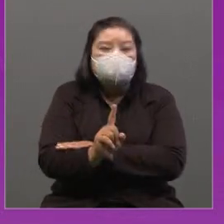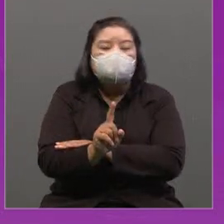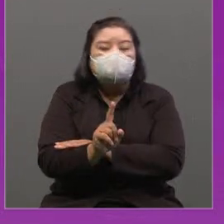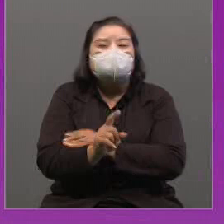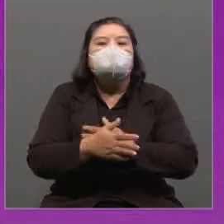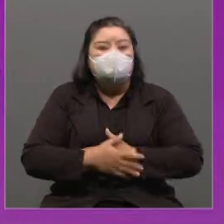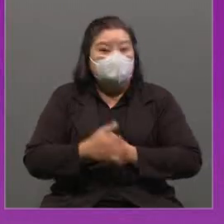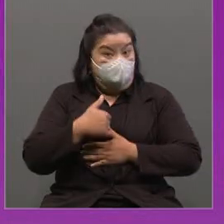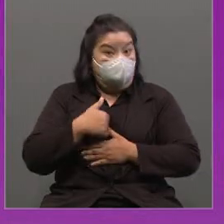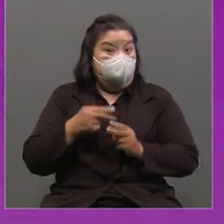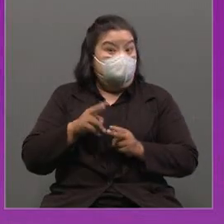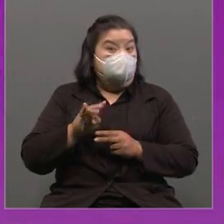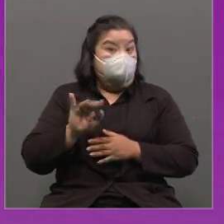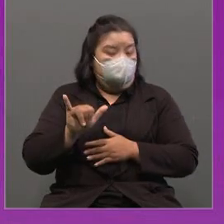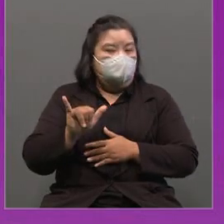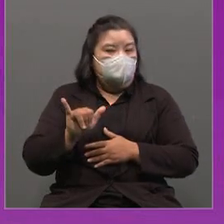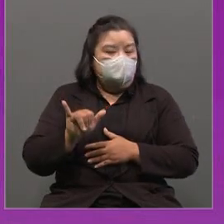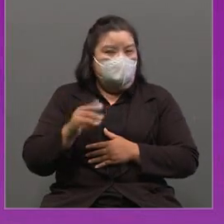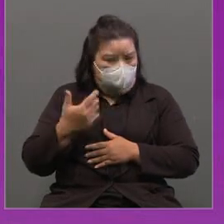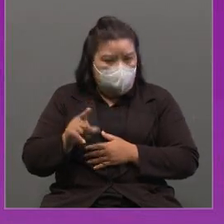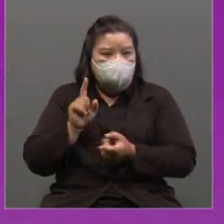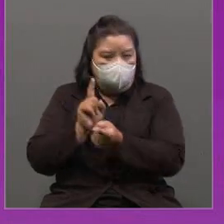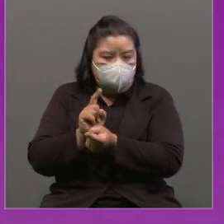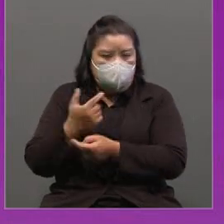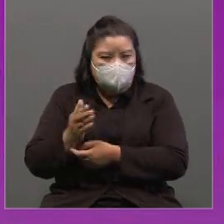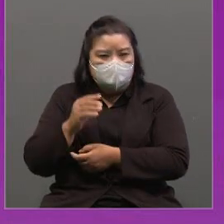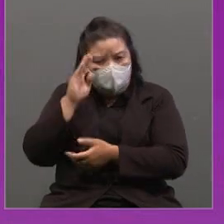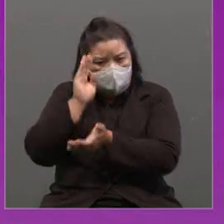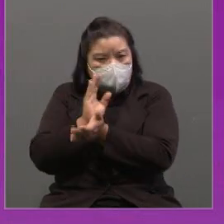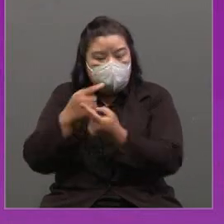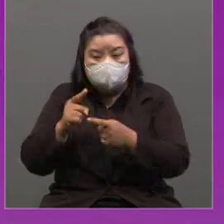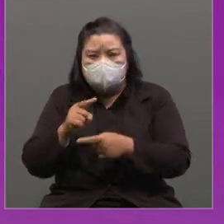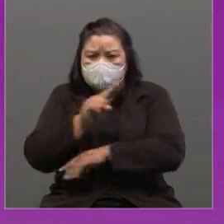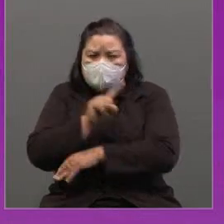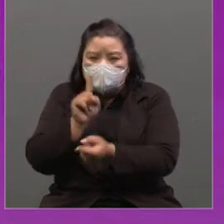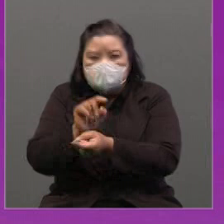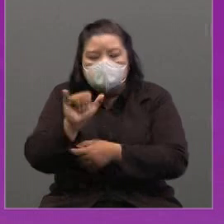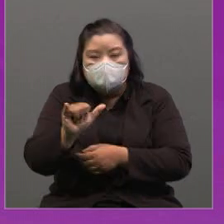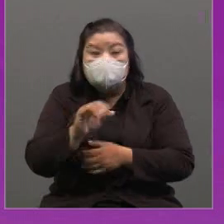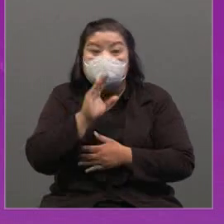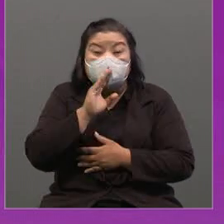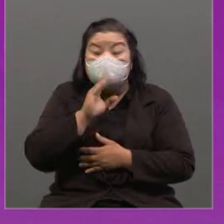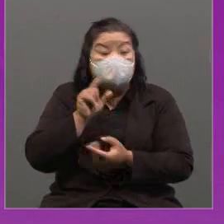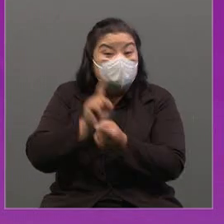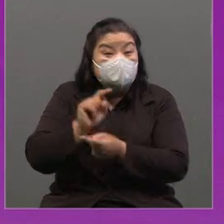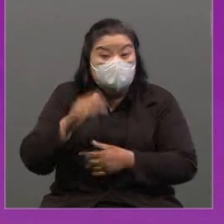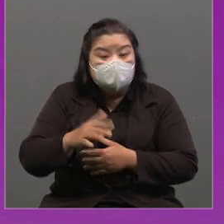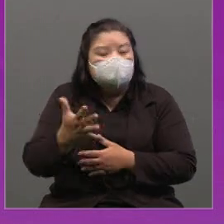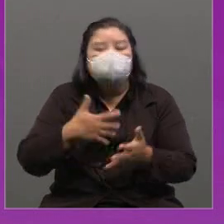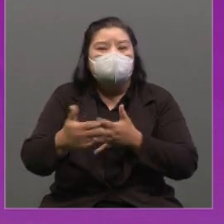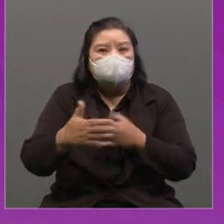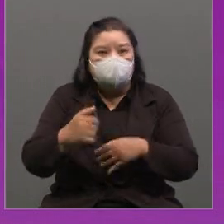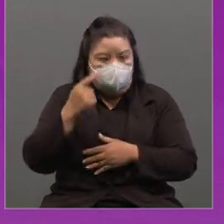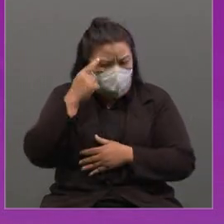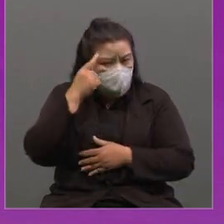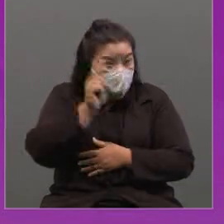ว่ามอบตัวติดต่อเข้ามอบตัวนะคะแต่ว่ายังไม่ได้ระบุวันเวลาบิ๊กโจ๊กบอกว่าถ้าไม่มาก็ไม่เป็นไรเพราะตำรวจรู้ว่